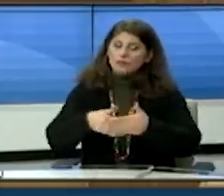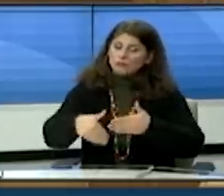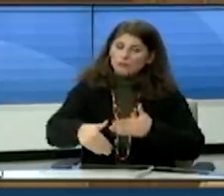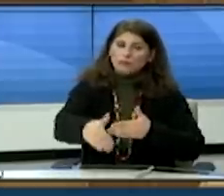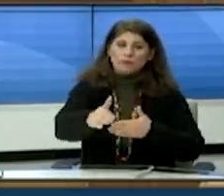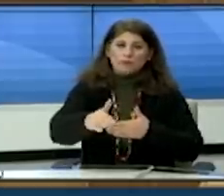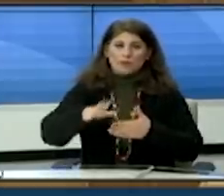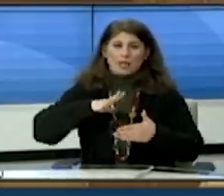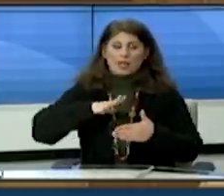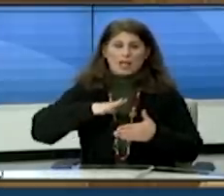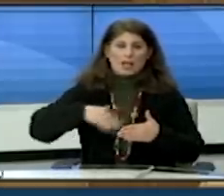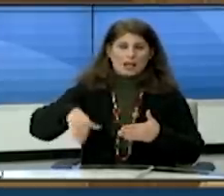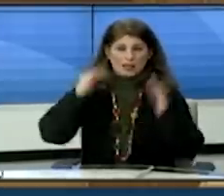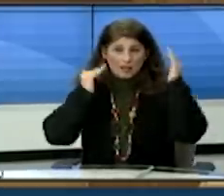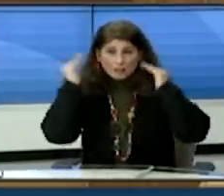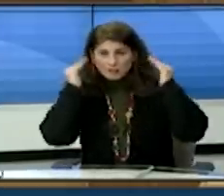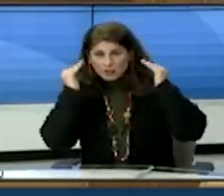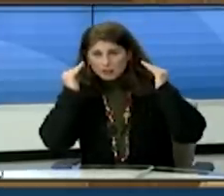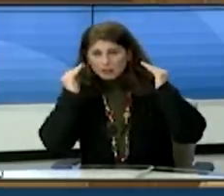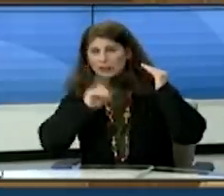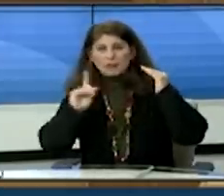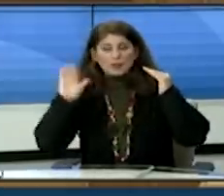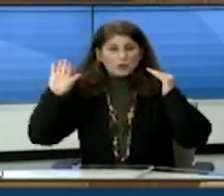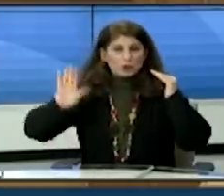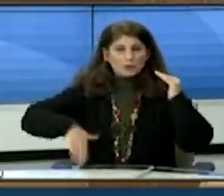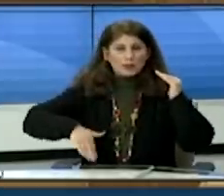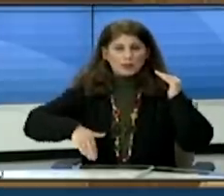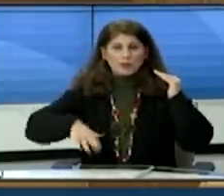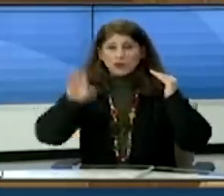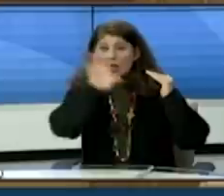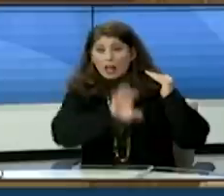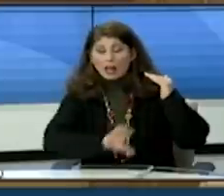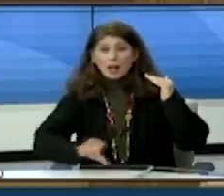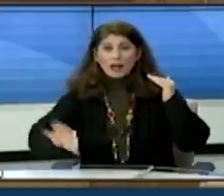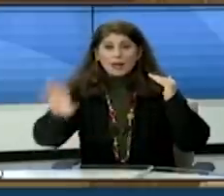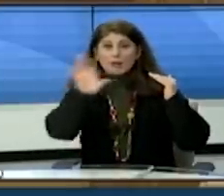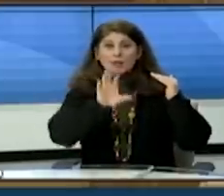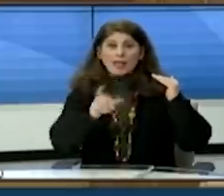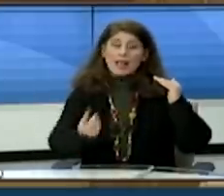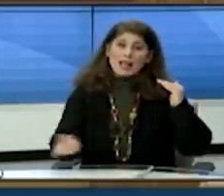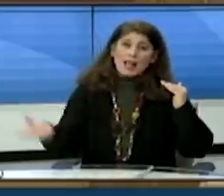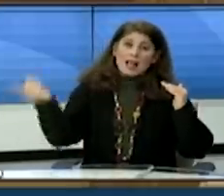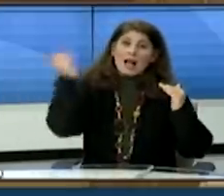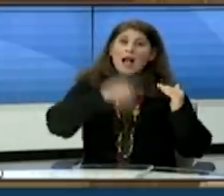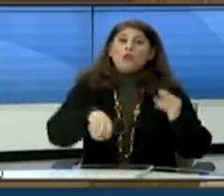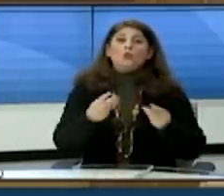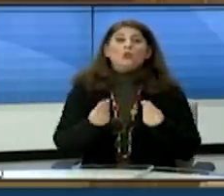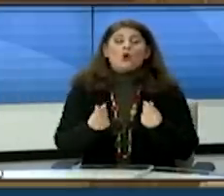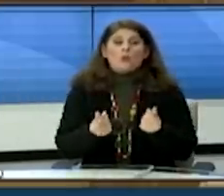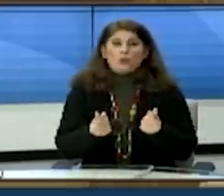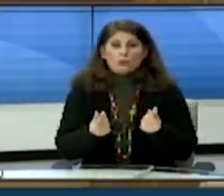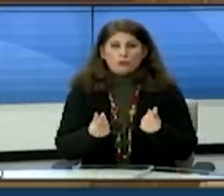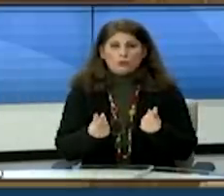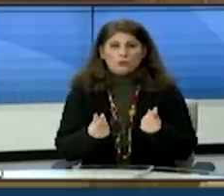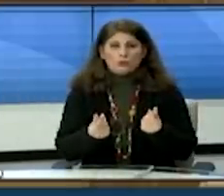στην λαϊκή αμφισβήτηση, για να μην γίνει τελικά αναζήτηση μιας άλλης εναλλακτικής που